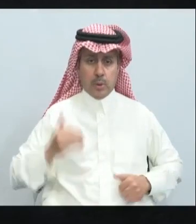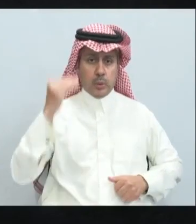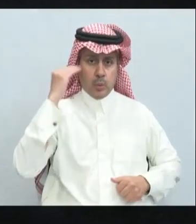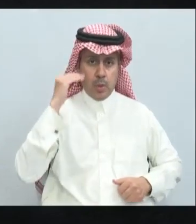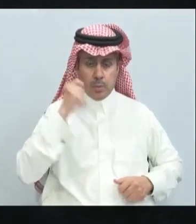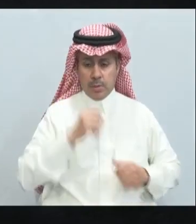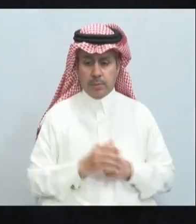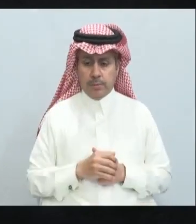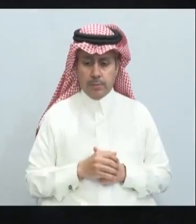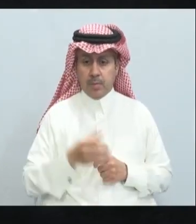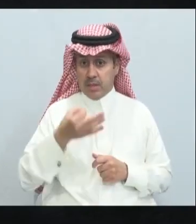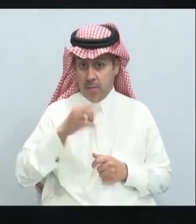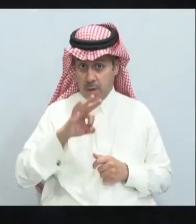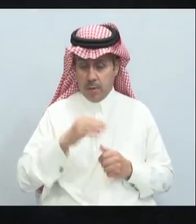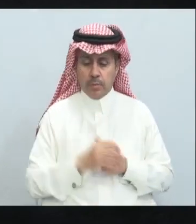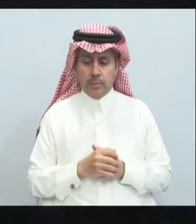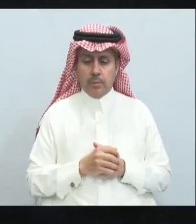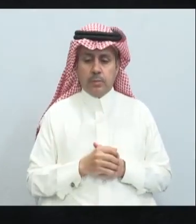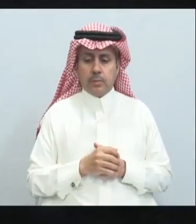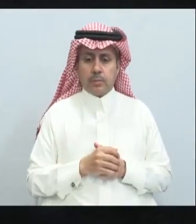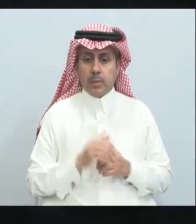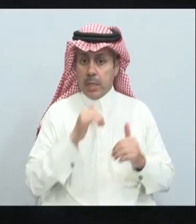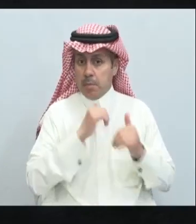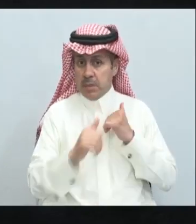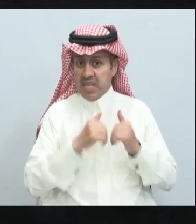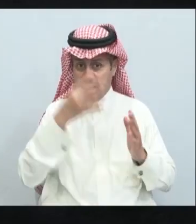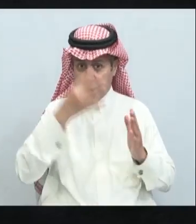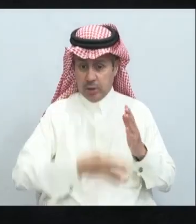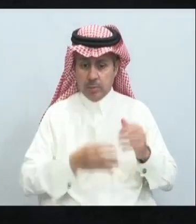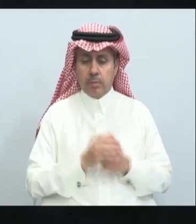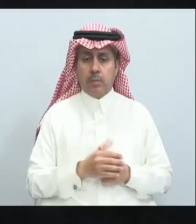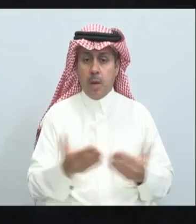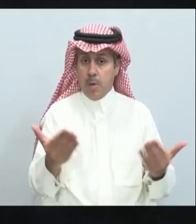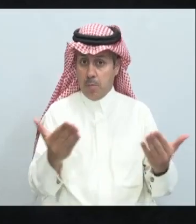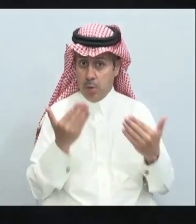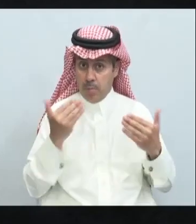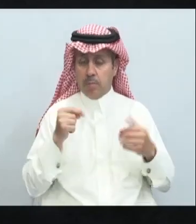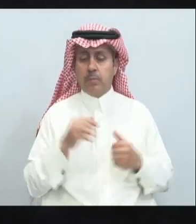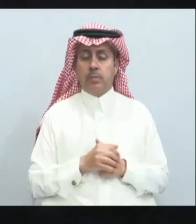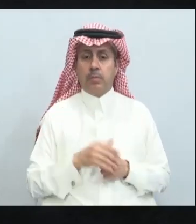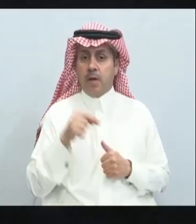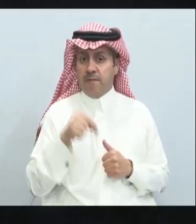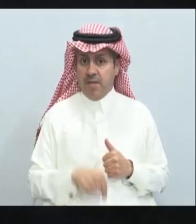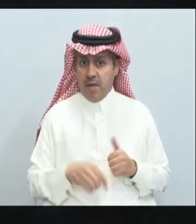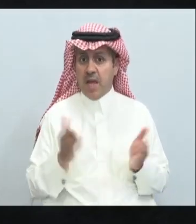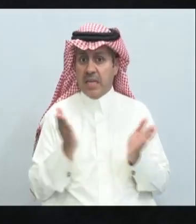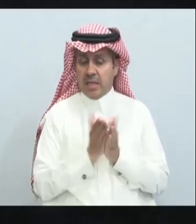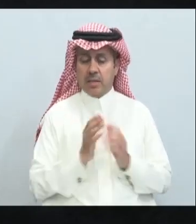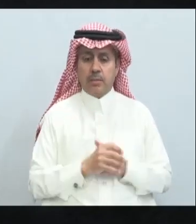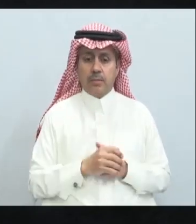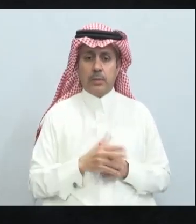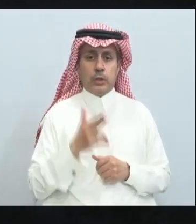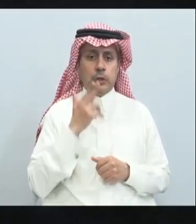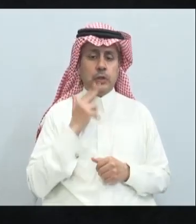وبنات الصف الثالث ثانوي المسار الشرعي ارحب بكم في مطلع هذا الدرس